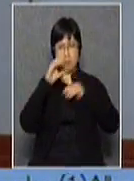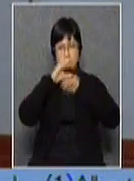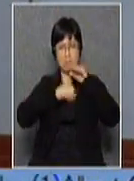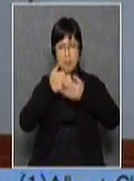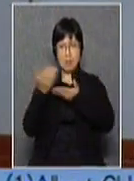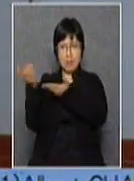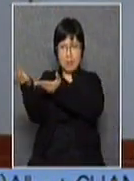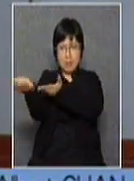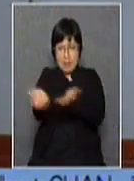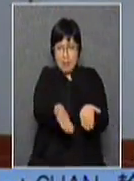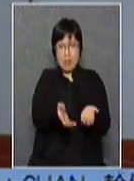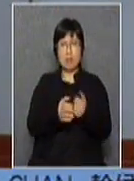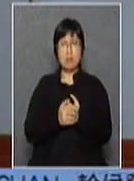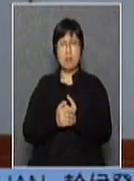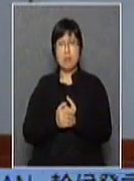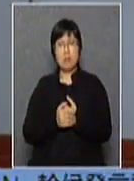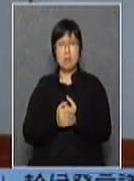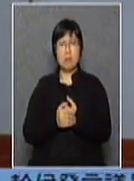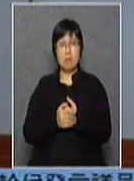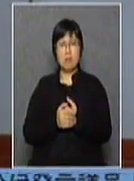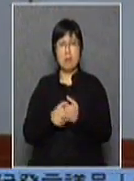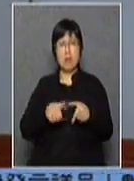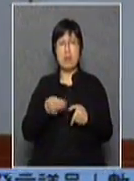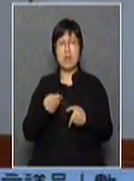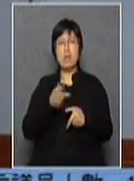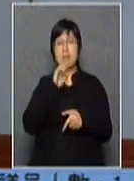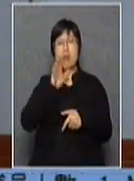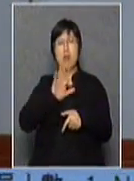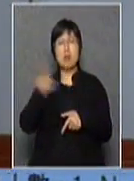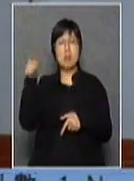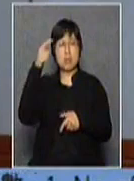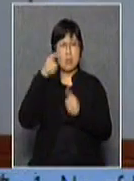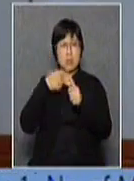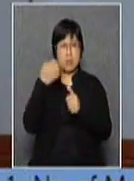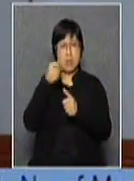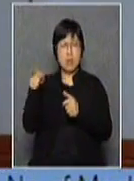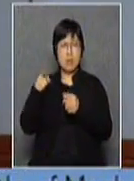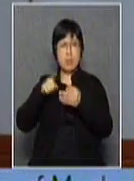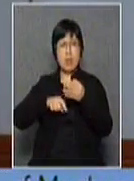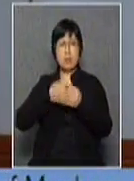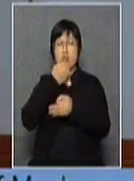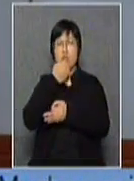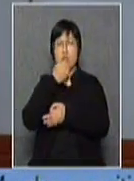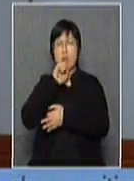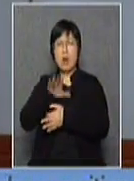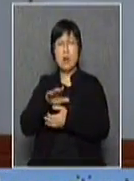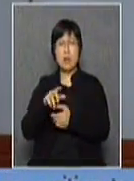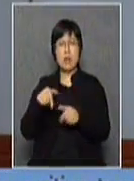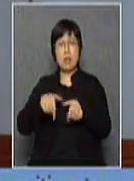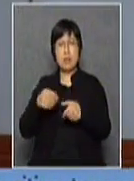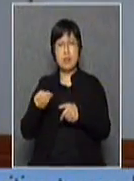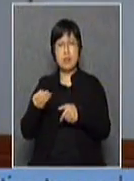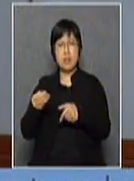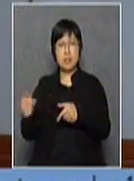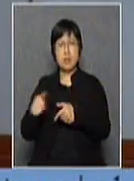迎接呢一樣嘢。南沙就唔使講啦，阿主席，霍英東都話佢一個南沙嘅市委